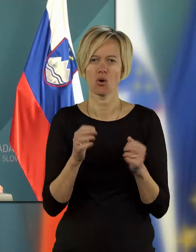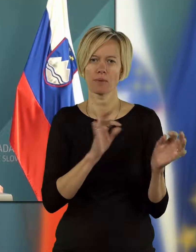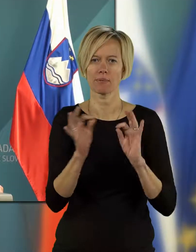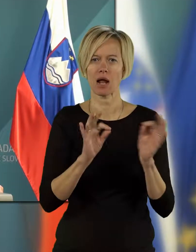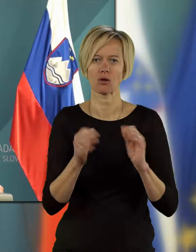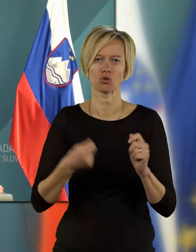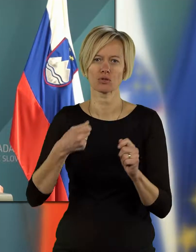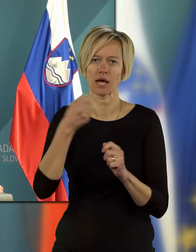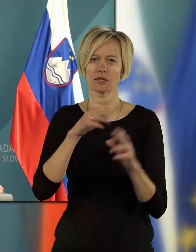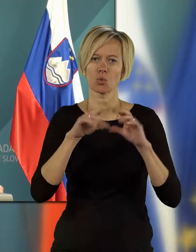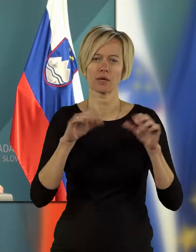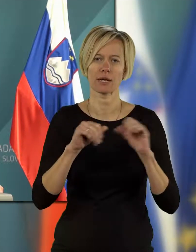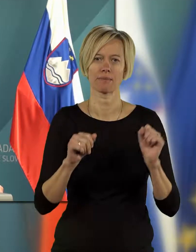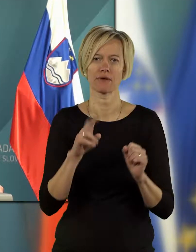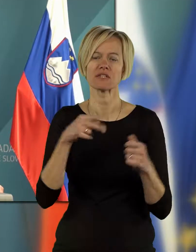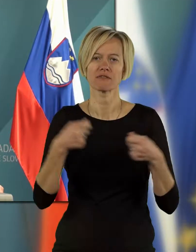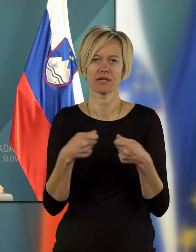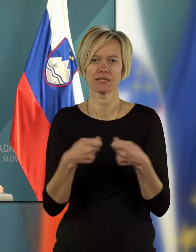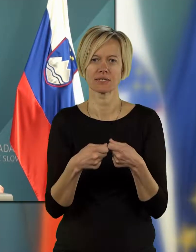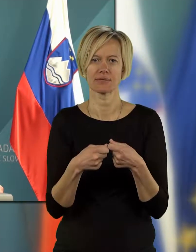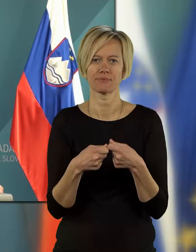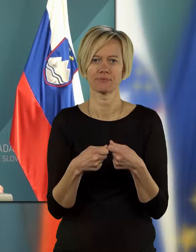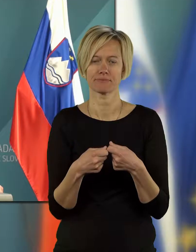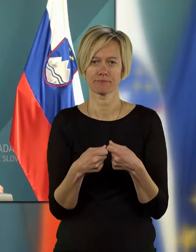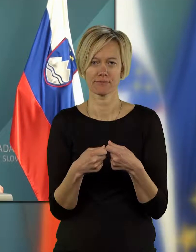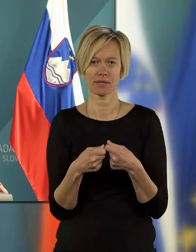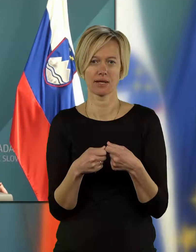pripravljajo dodatni ukrepi v zvezi z